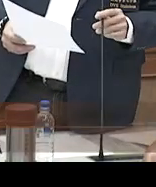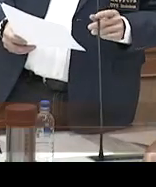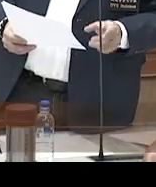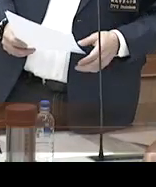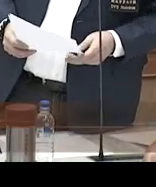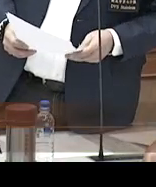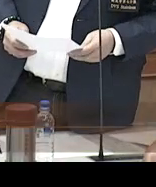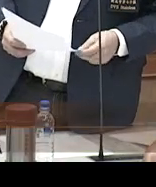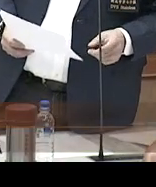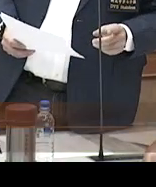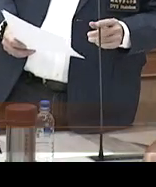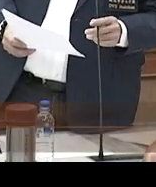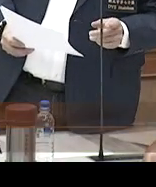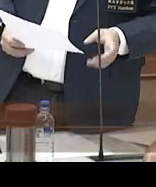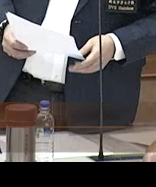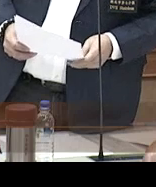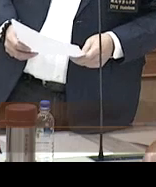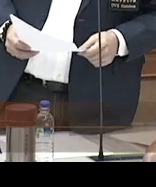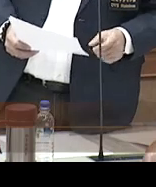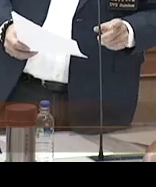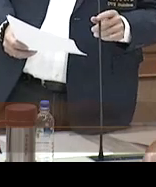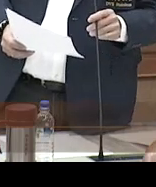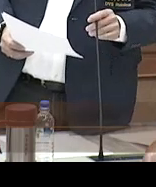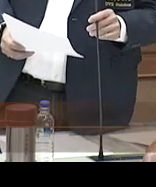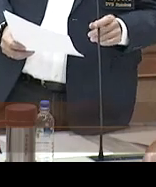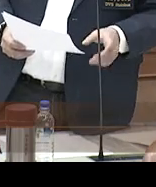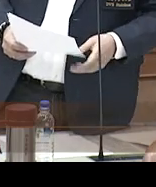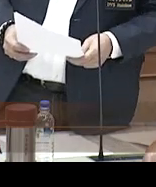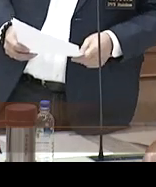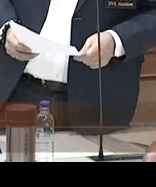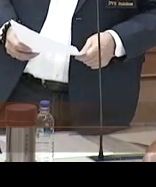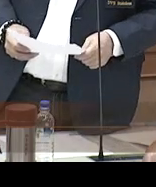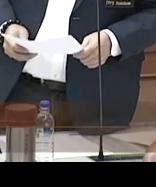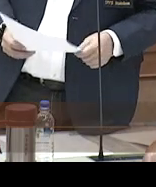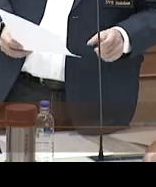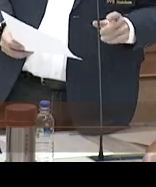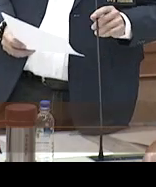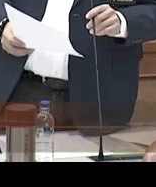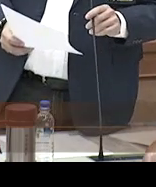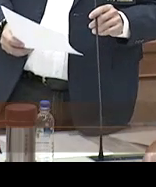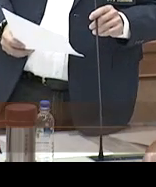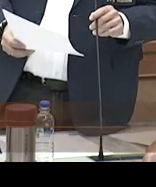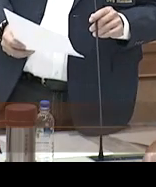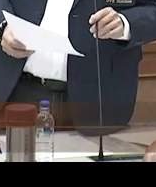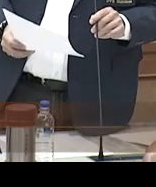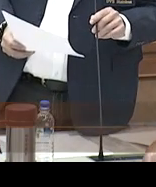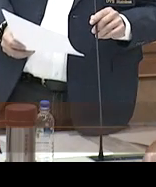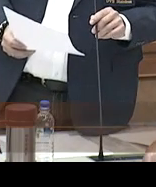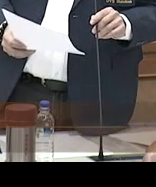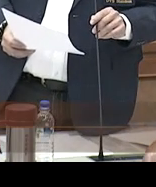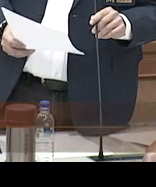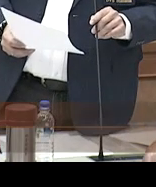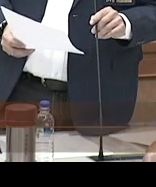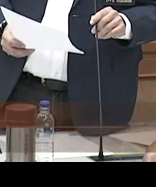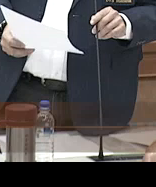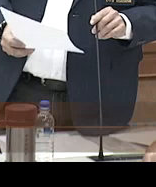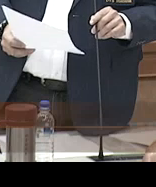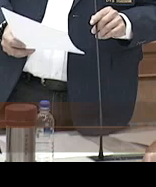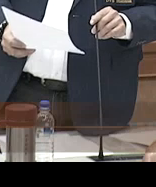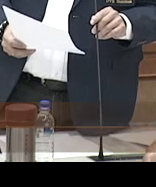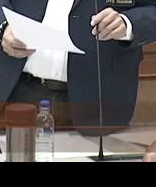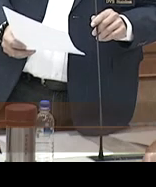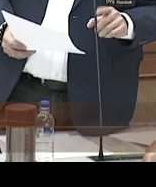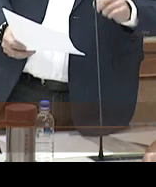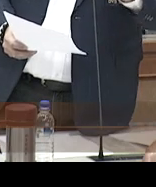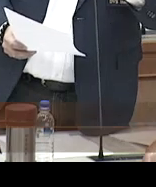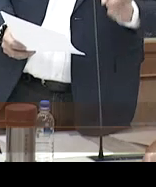议员。 两个礼拜前，4月2号，清明连假的第一天，台湾发生这一个